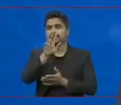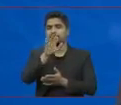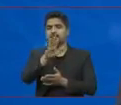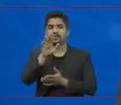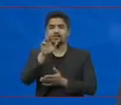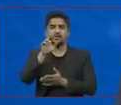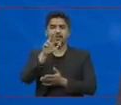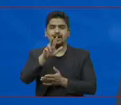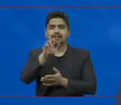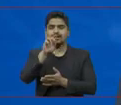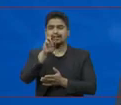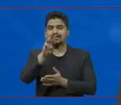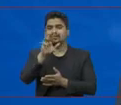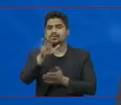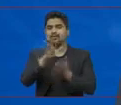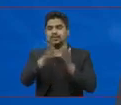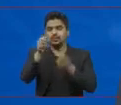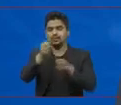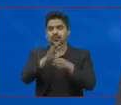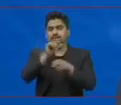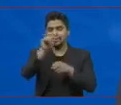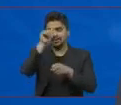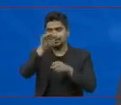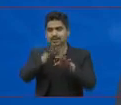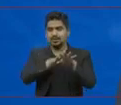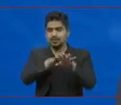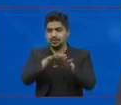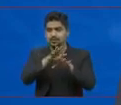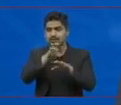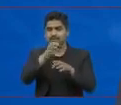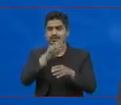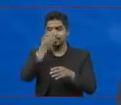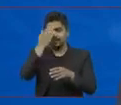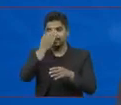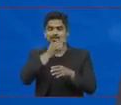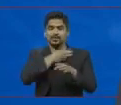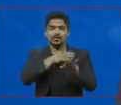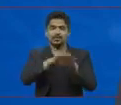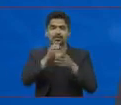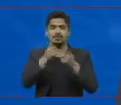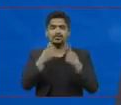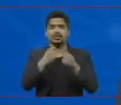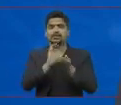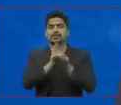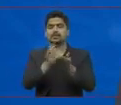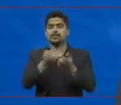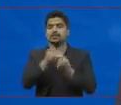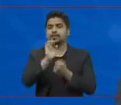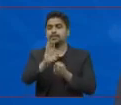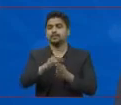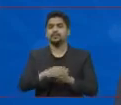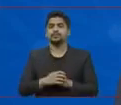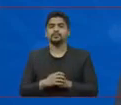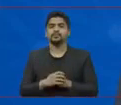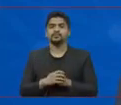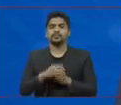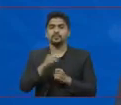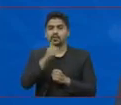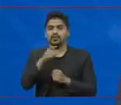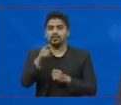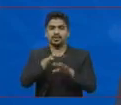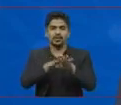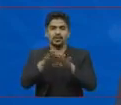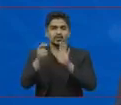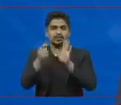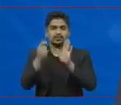839बाट कोभिड-19 बारे जानकारीहरू तथा सङ्क्रमितहरूले स्वास्थ्य सेवाहरू पाइरहनु भएको छ। अब हामी